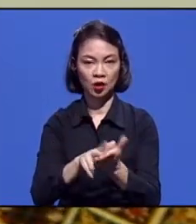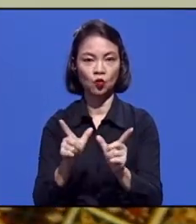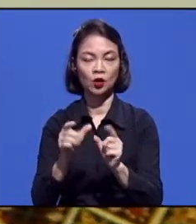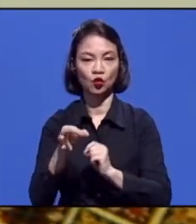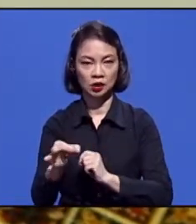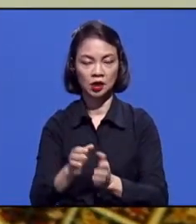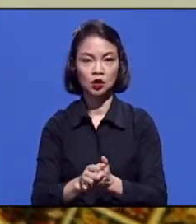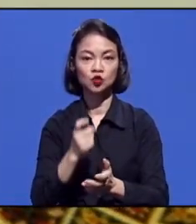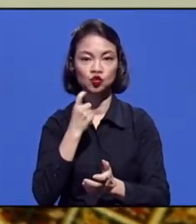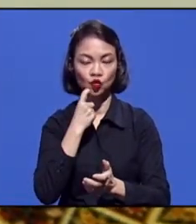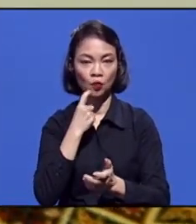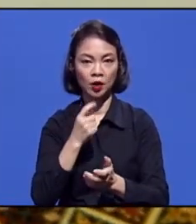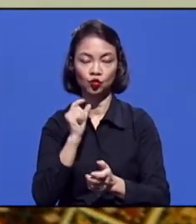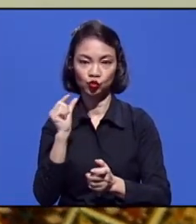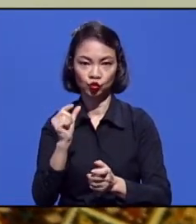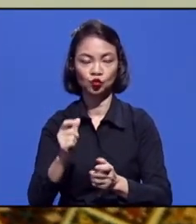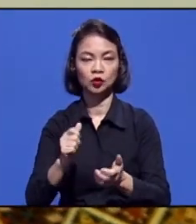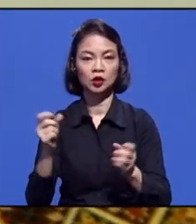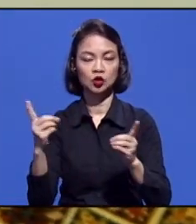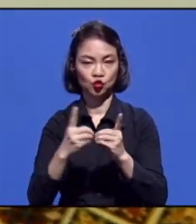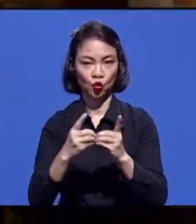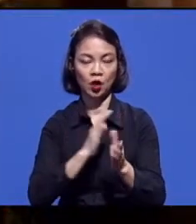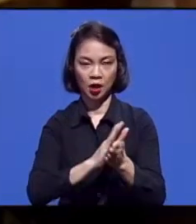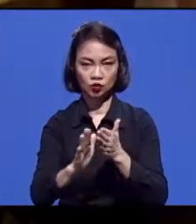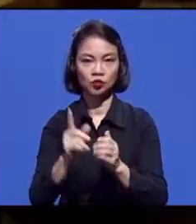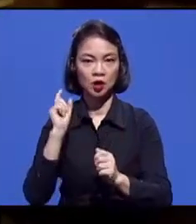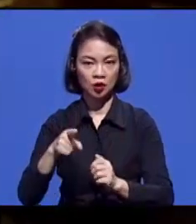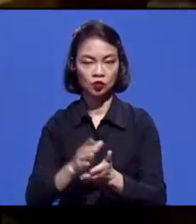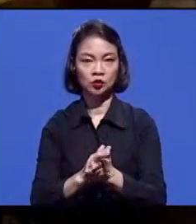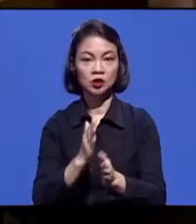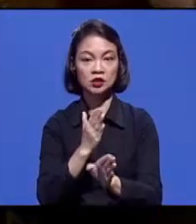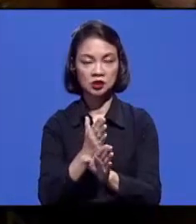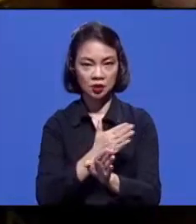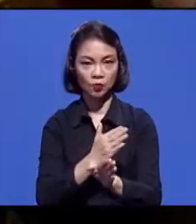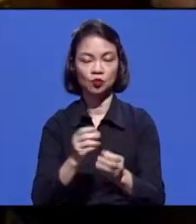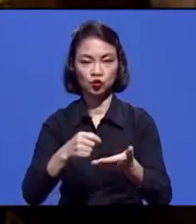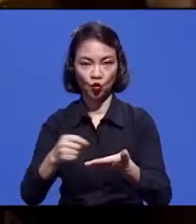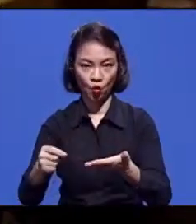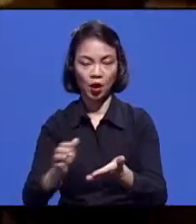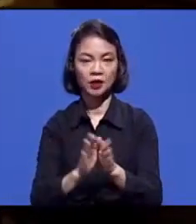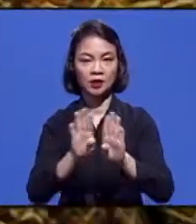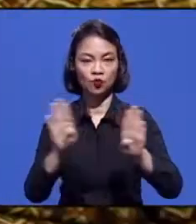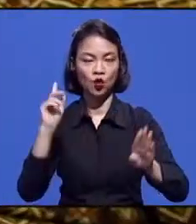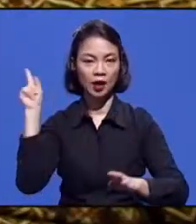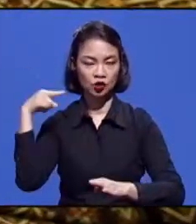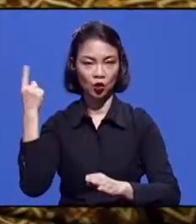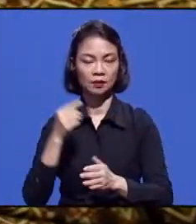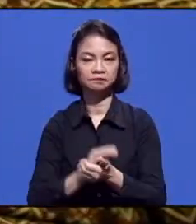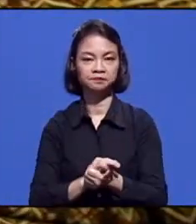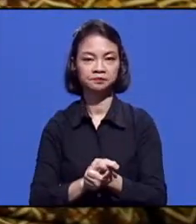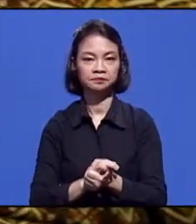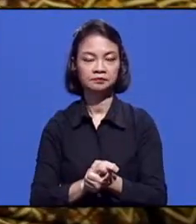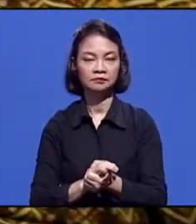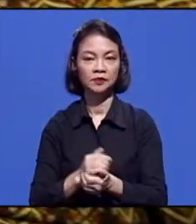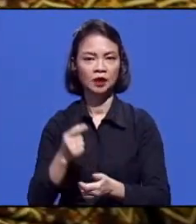perlu dilakukan untuk menyempurnakan kekurangan sebelum sekolah tatap muka dibuka kembali secara nasional. Jadi memang menurut